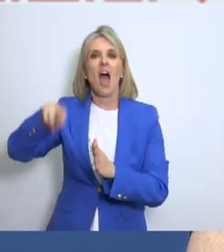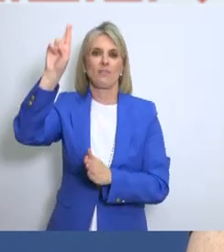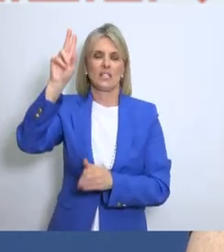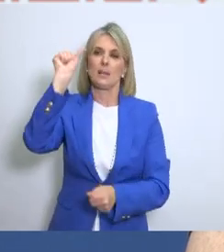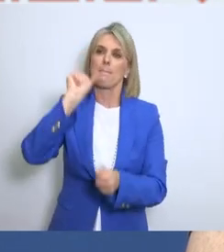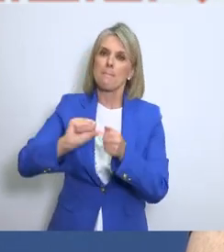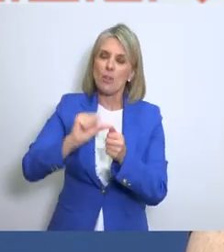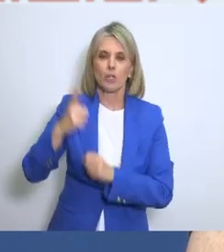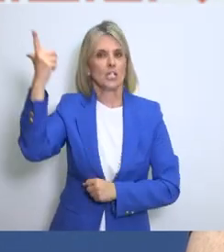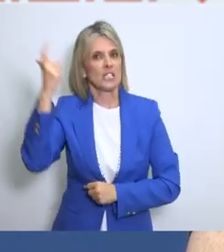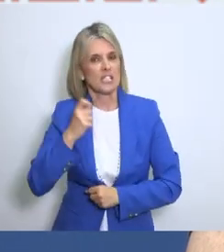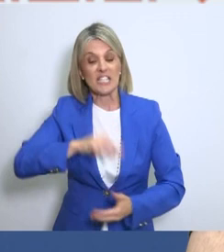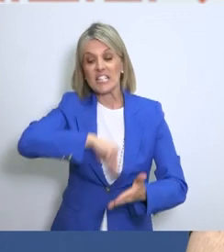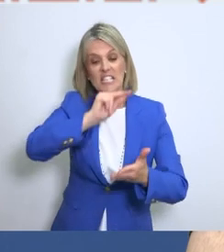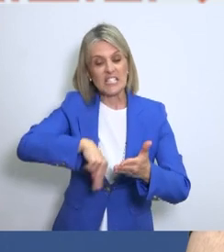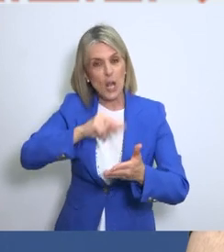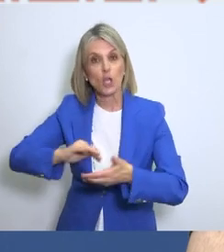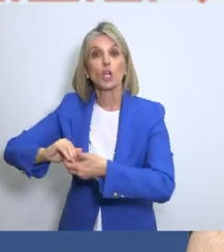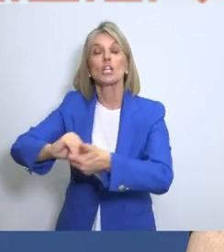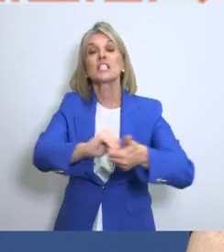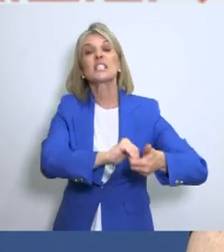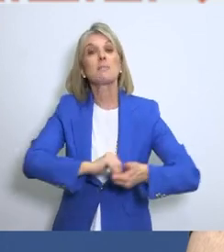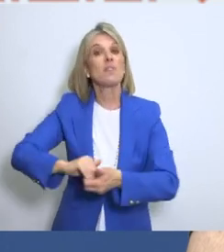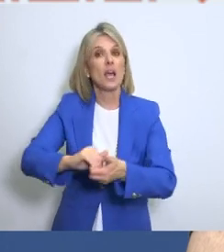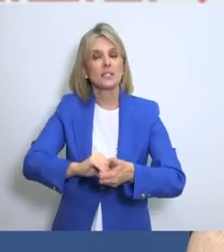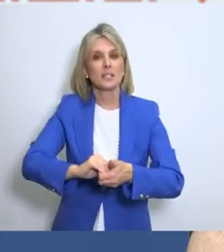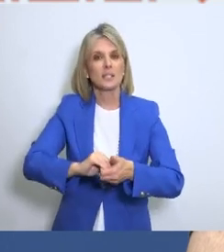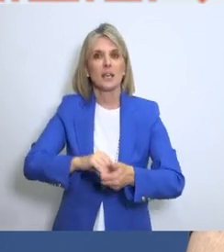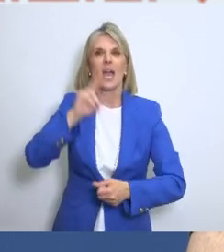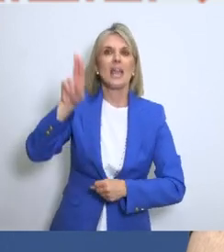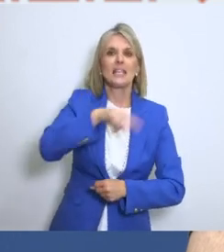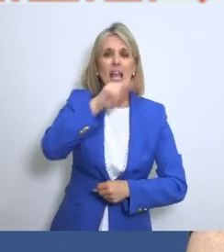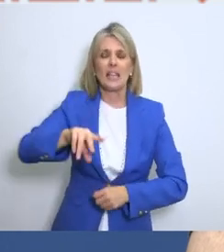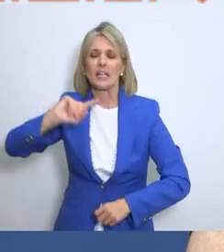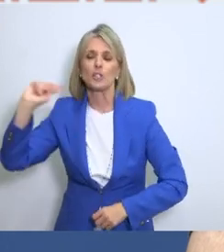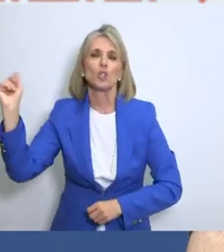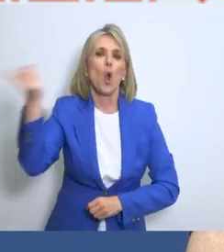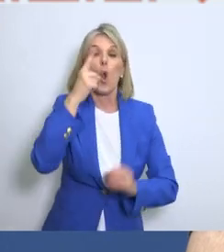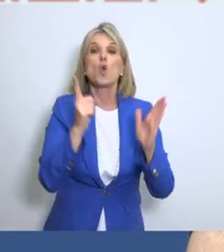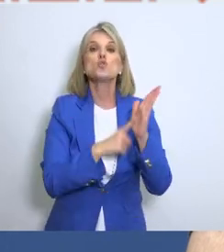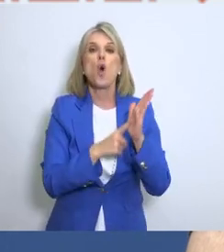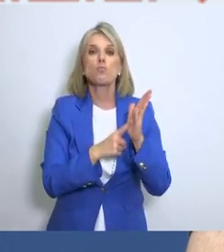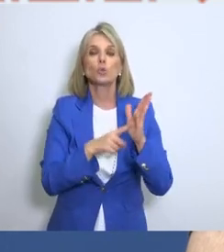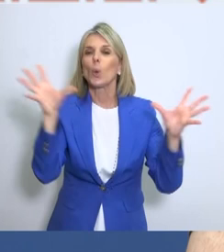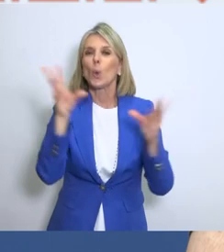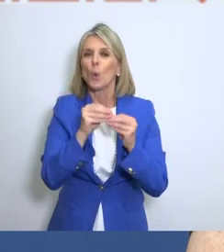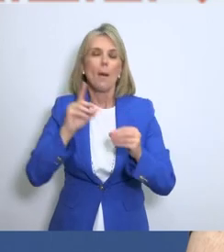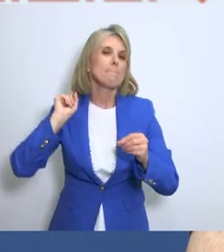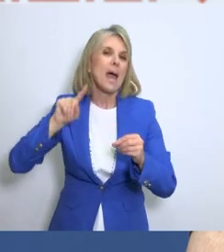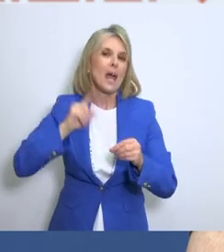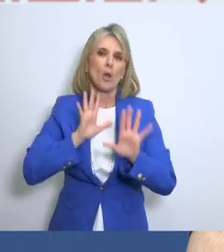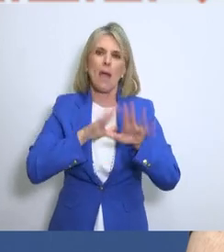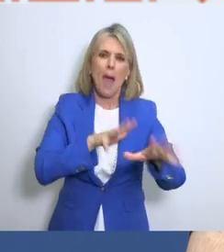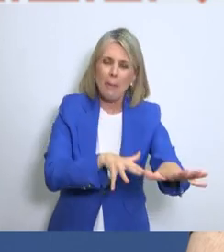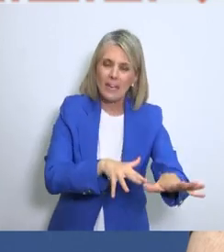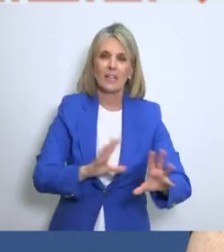όλους, κατάργηση όλων των αντιαπεργιακών και αντισυνδικαλιστικών νόμων όπως του Χατζηδάκη, επιβολή